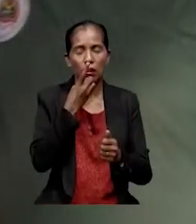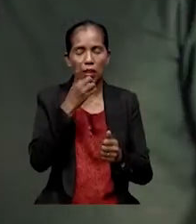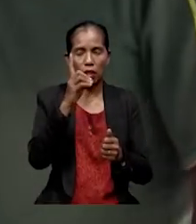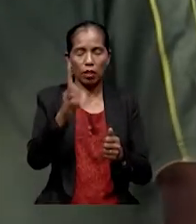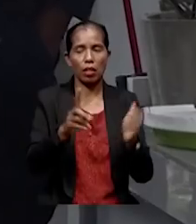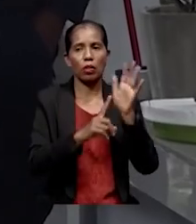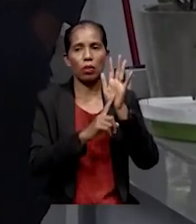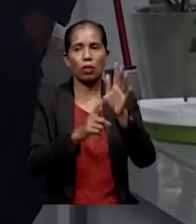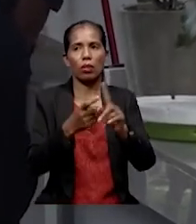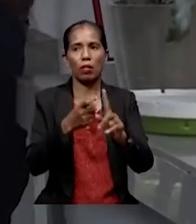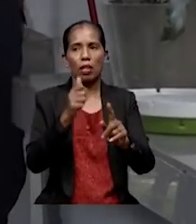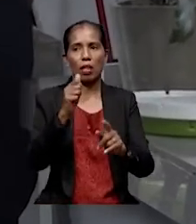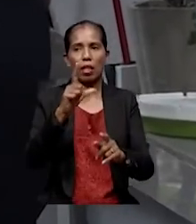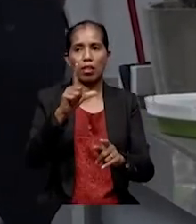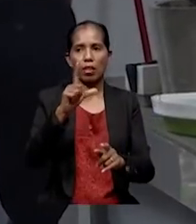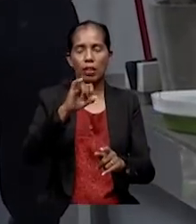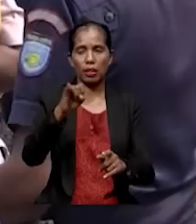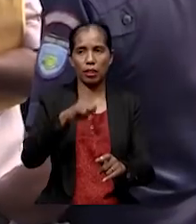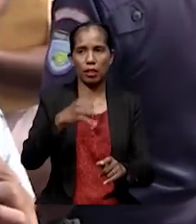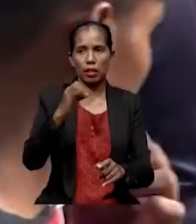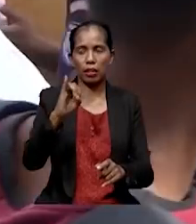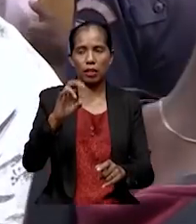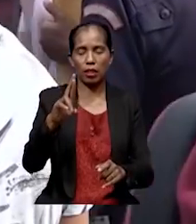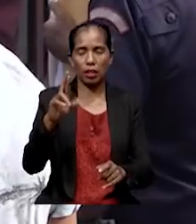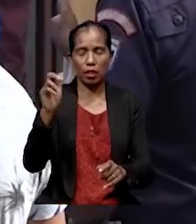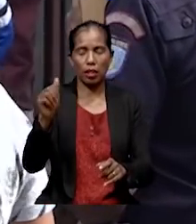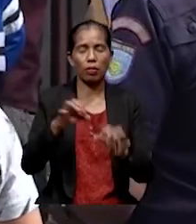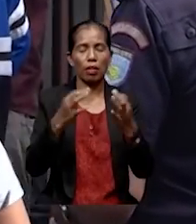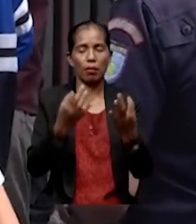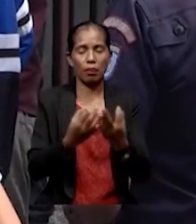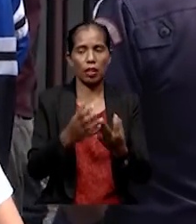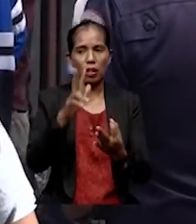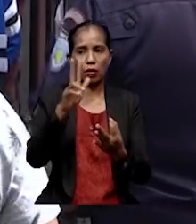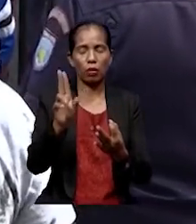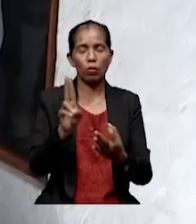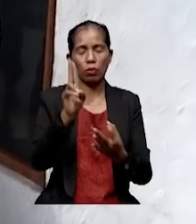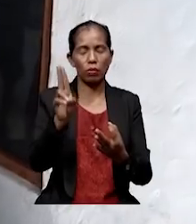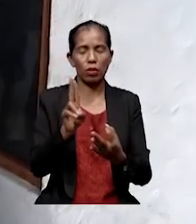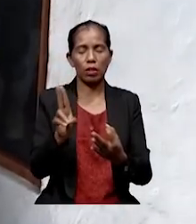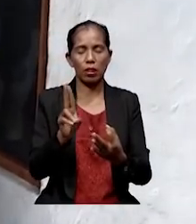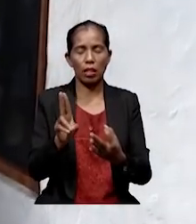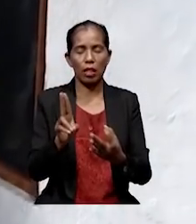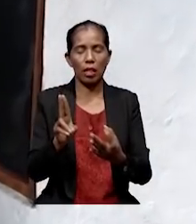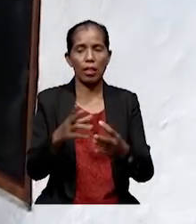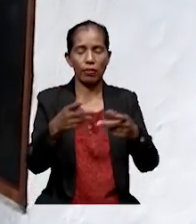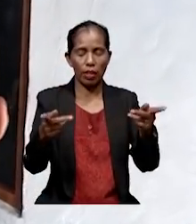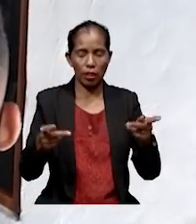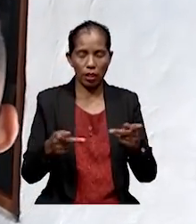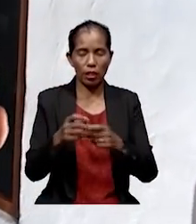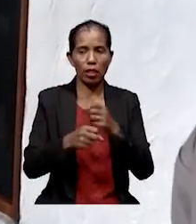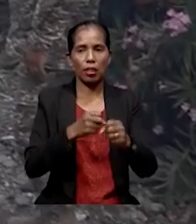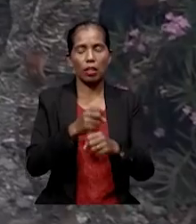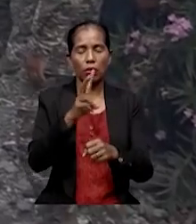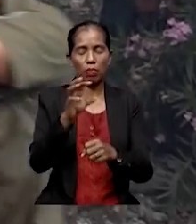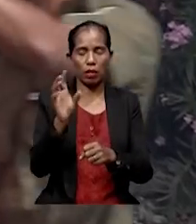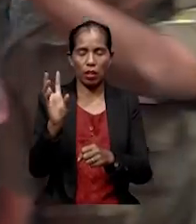behato husi alzira semenas na behateten, família uma kain tolu ocupa raine ia tinan rihun rua nen